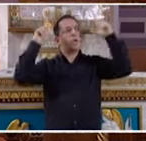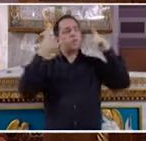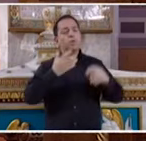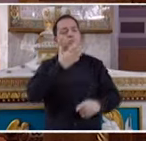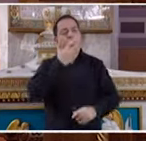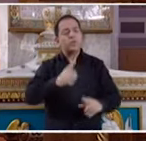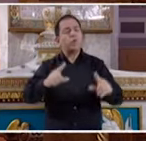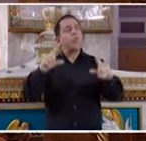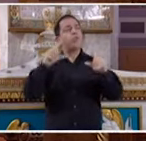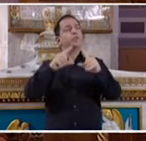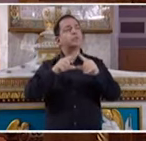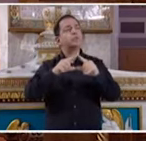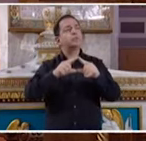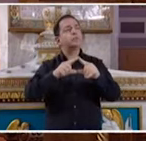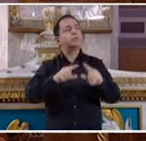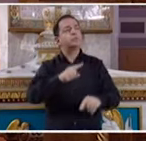ιερομάρτης